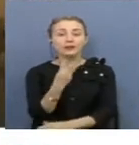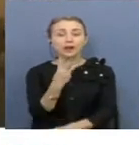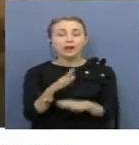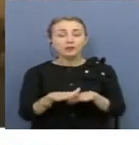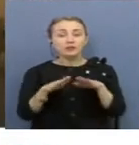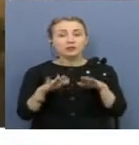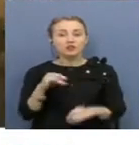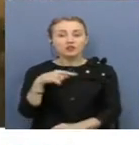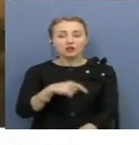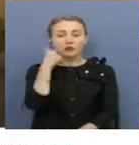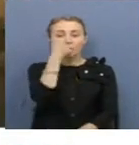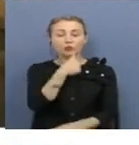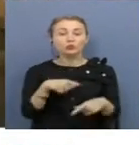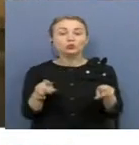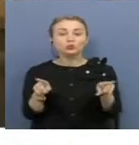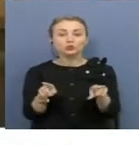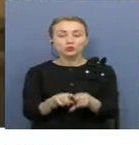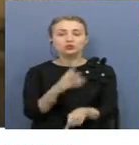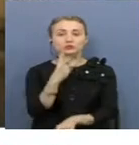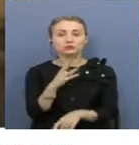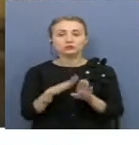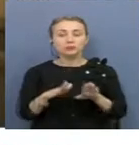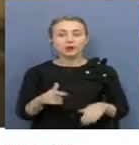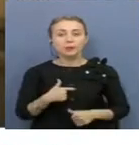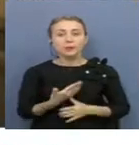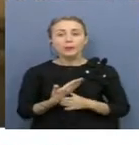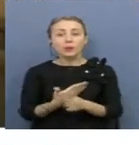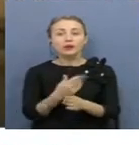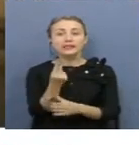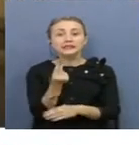біз олардың қазіргі таңдағы